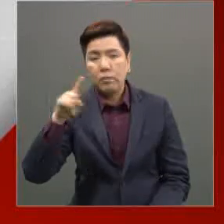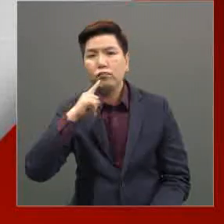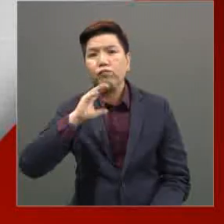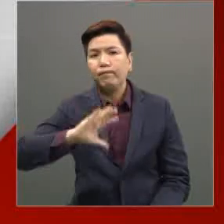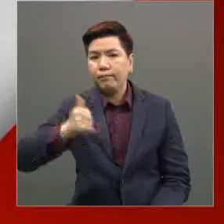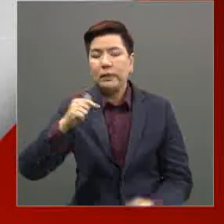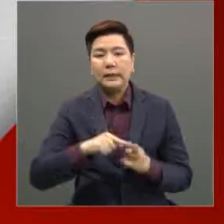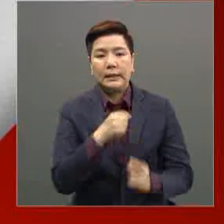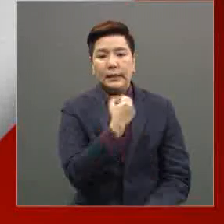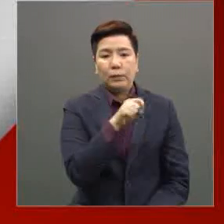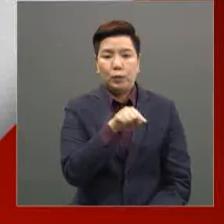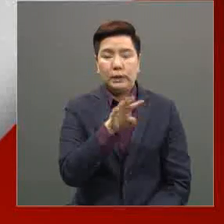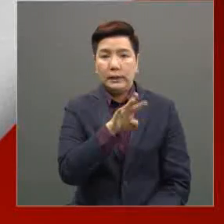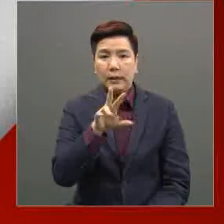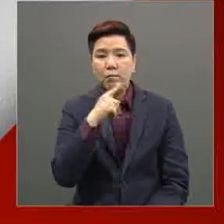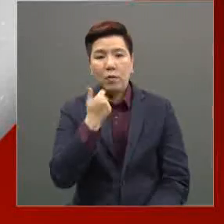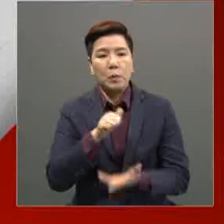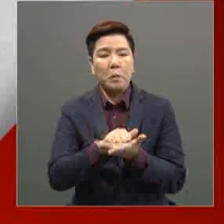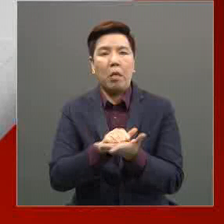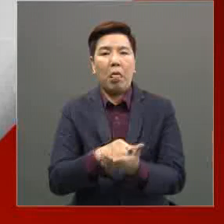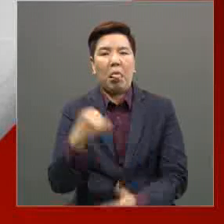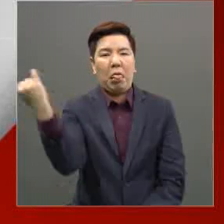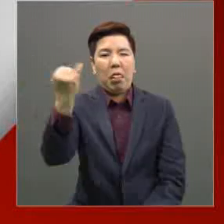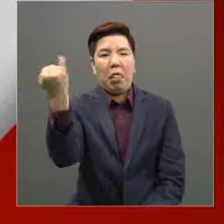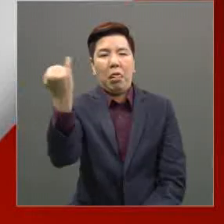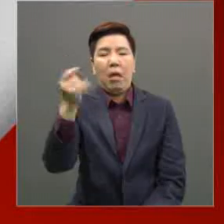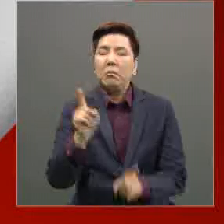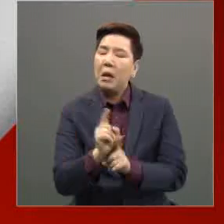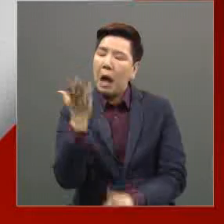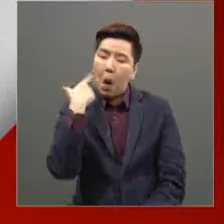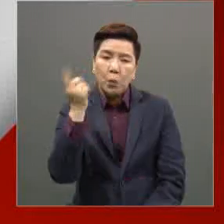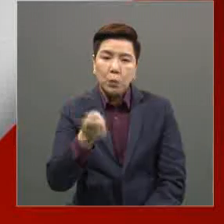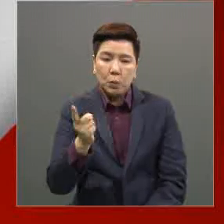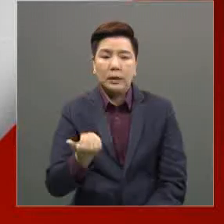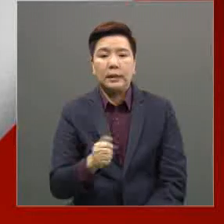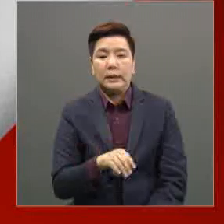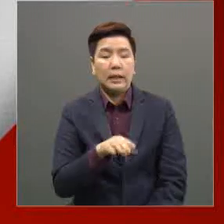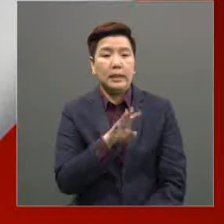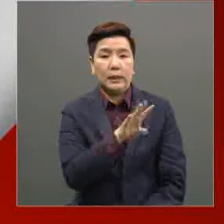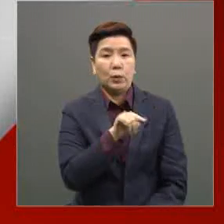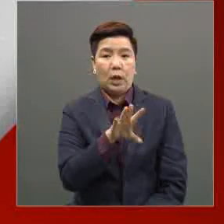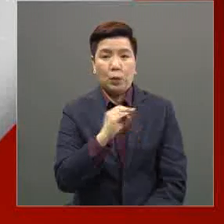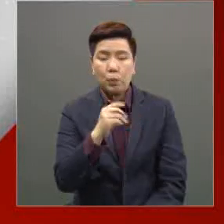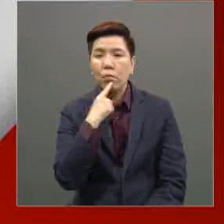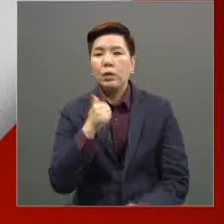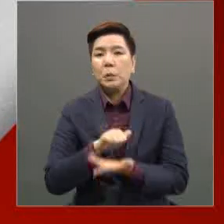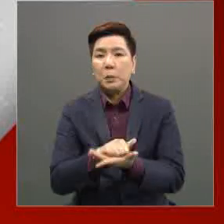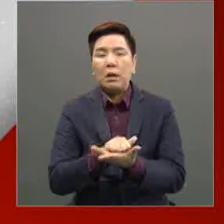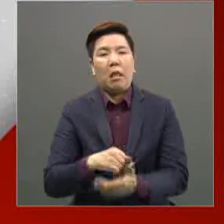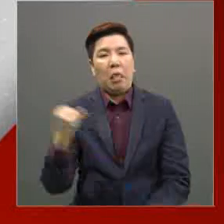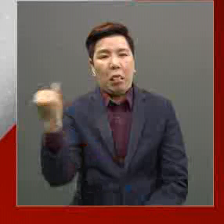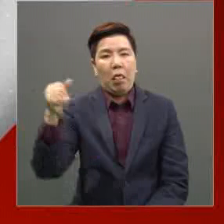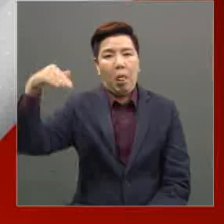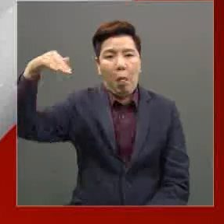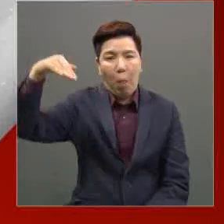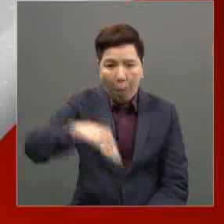อีก 10.43% บอกว่าการให้บริการแย่เหมือนเดิมนะครับและ 4.50% บอกว่าการให้บริการแย่ลงน